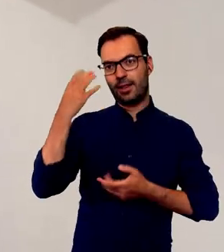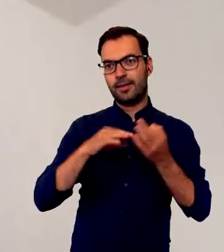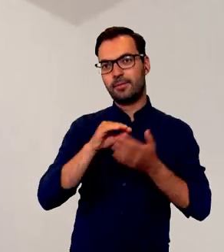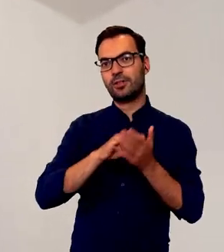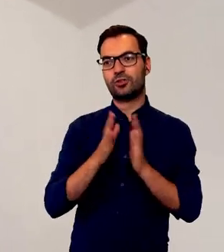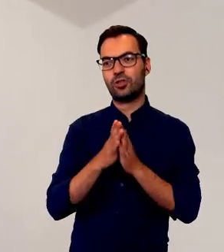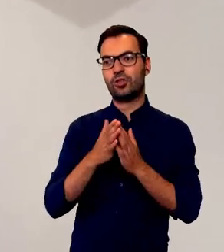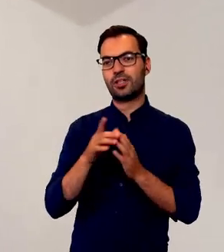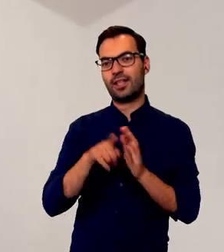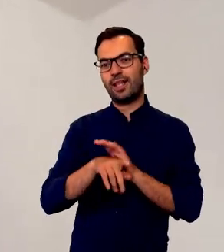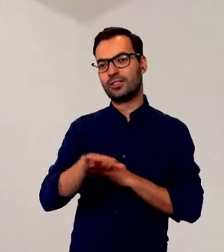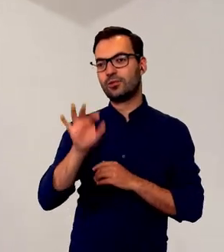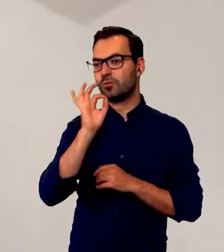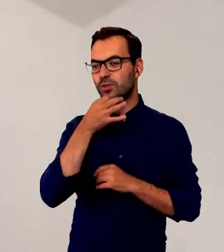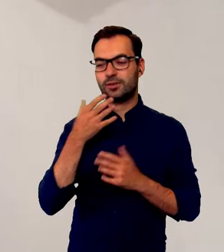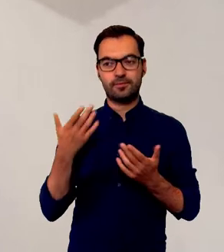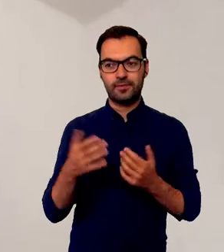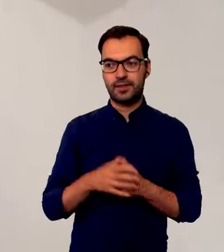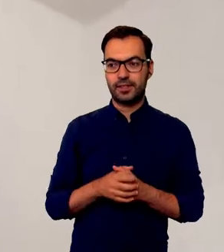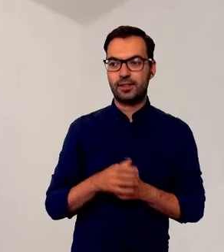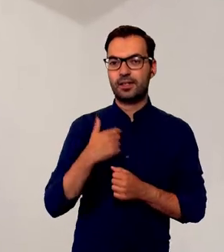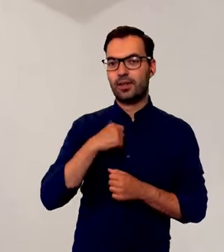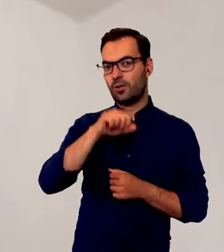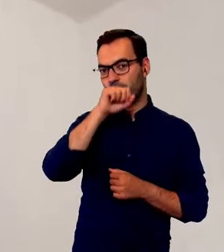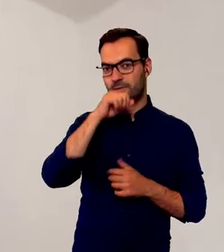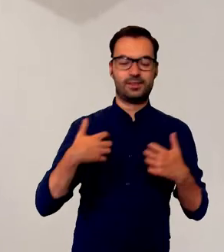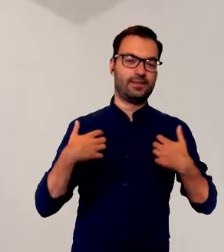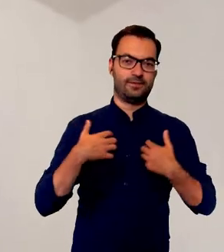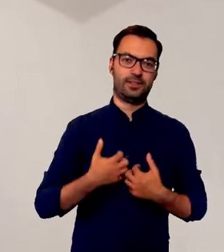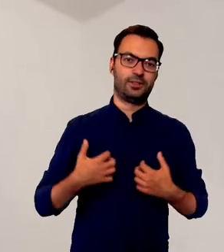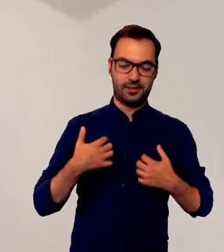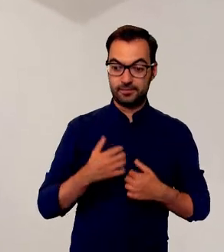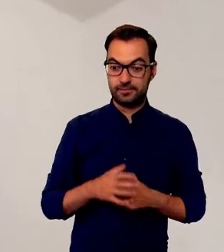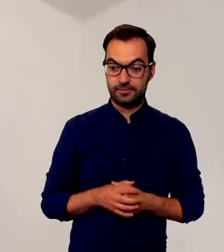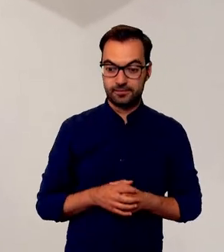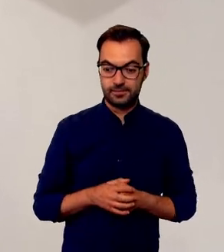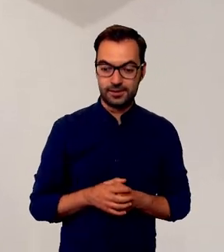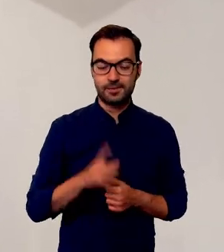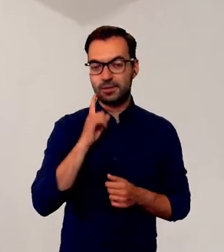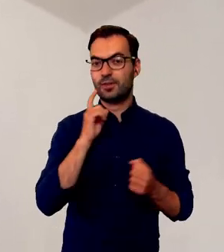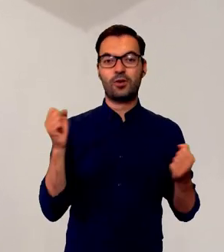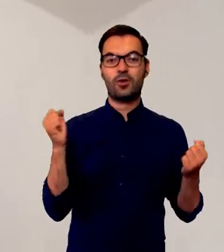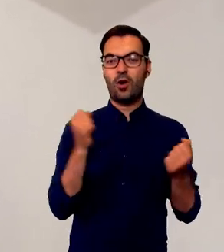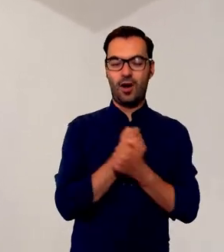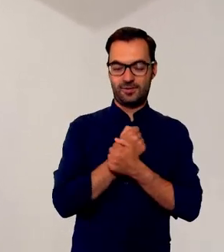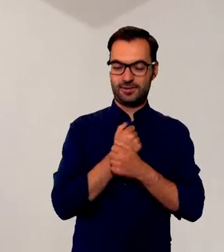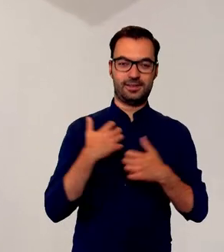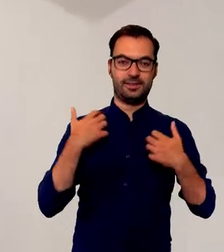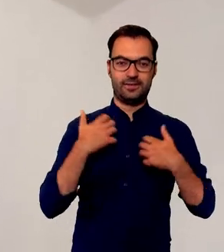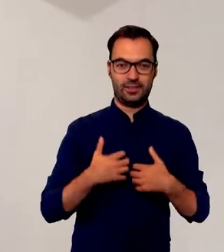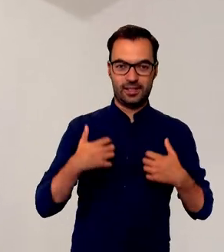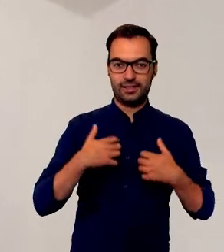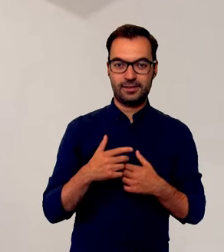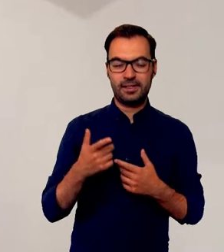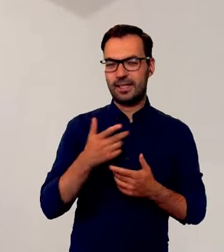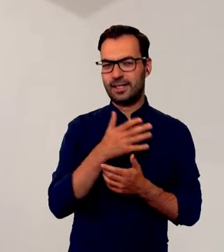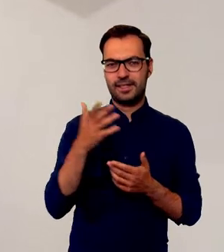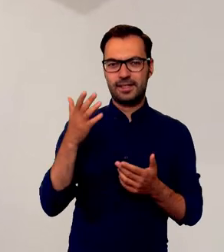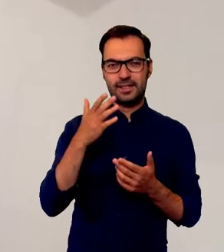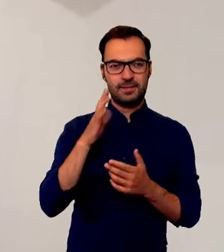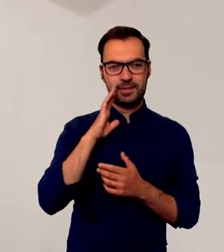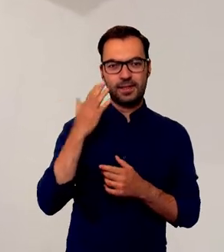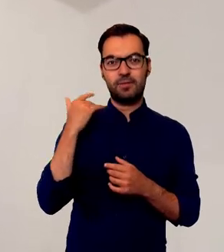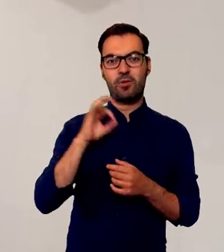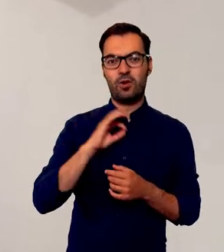młodzieży, dlatego że ja bardzo kocham zwierzęta. Bardzo kocham zwierzęta i mało kto sobie zdaje z tego sprawę,